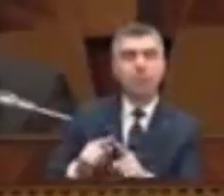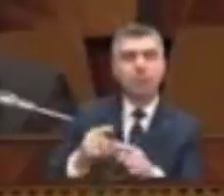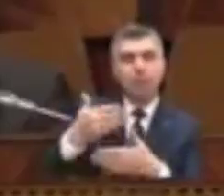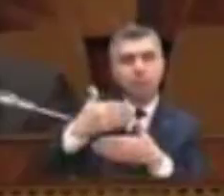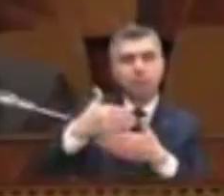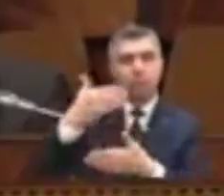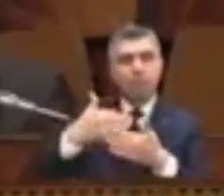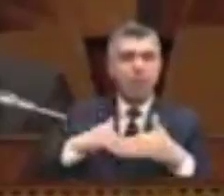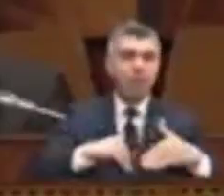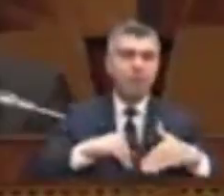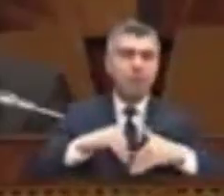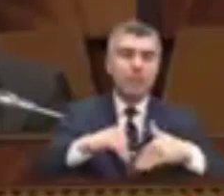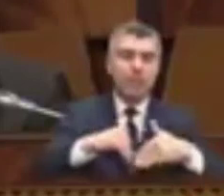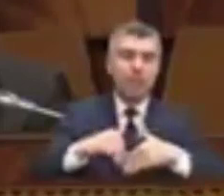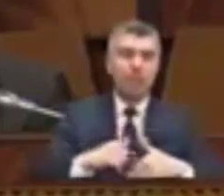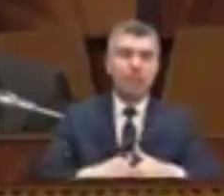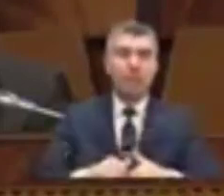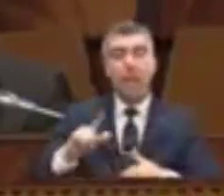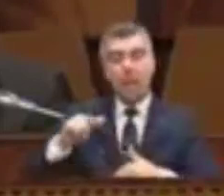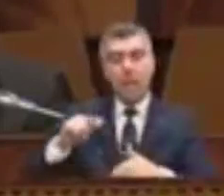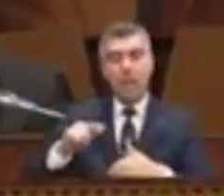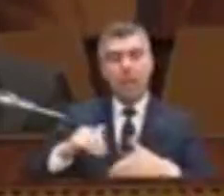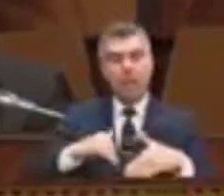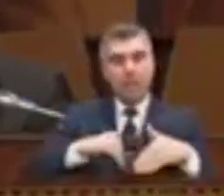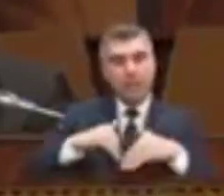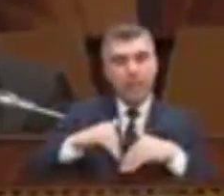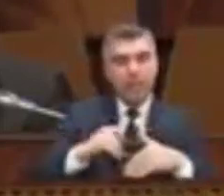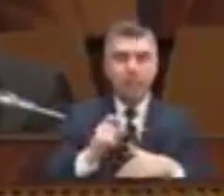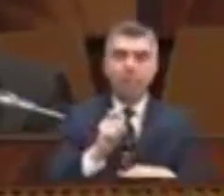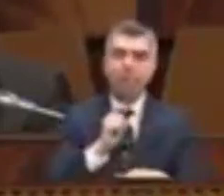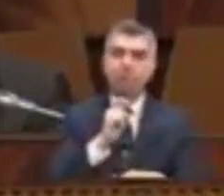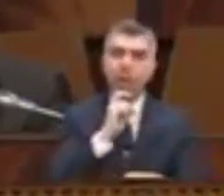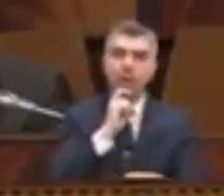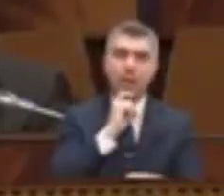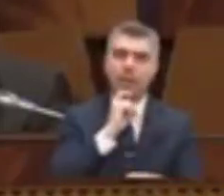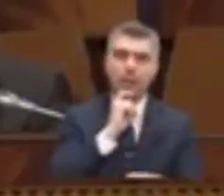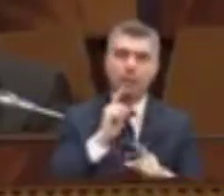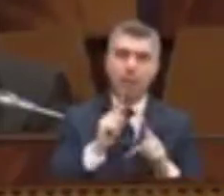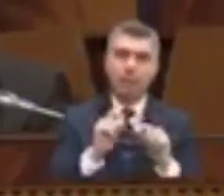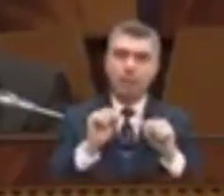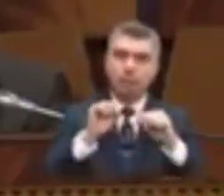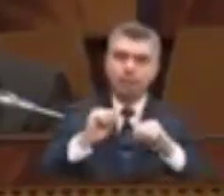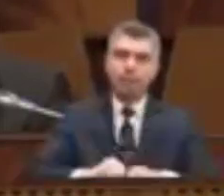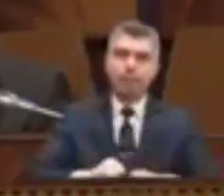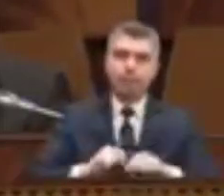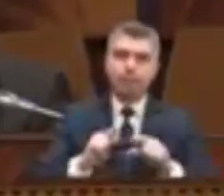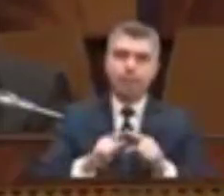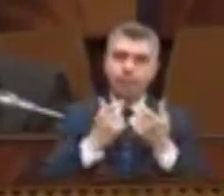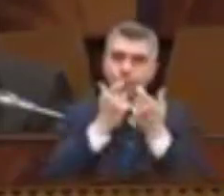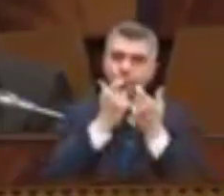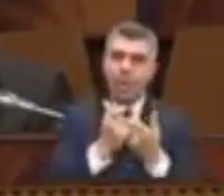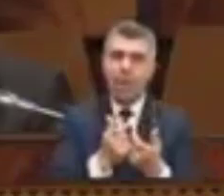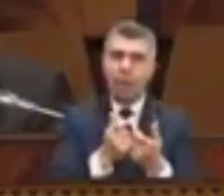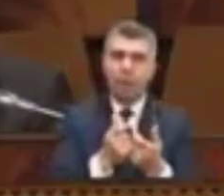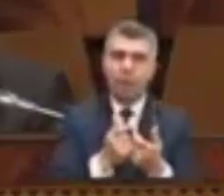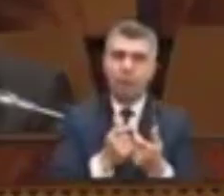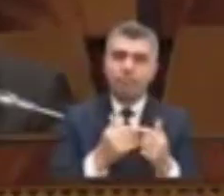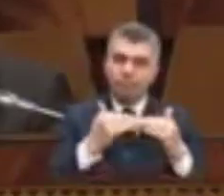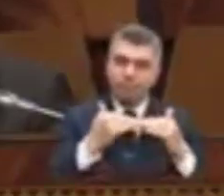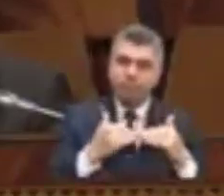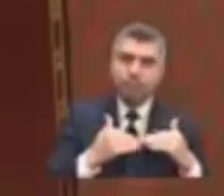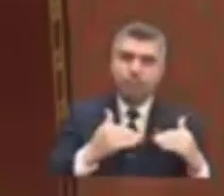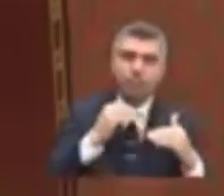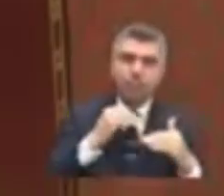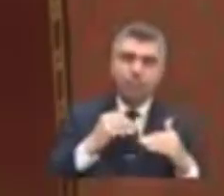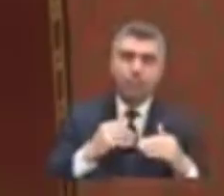التجهيز الطرقي فإن بعض الطرق لا تزال في وضعية لا تستجيب لمتطلبات ومعايير السلامة،